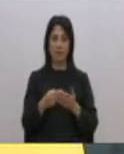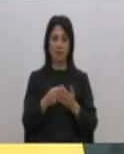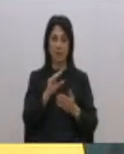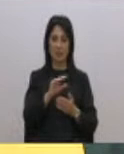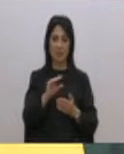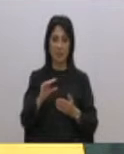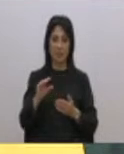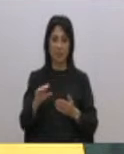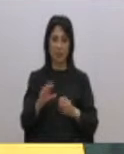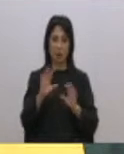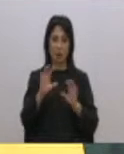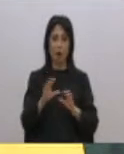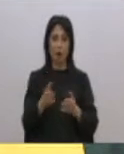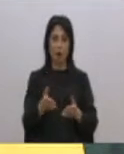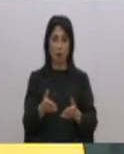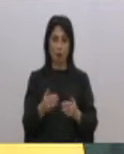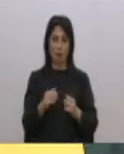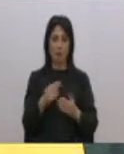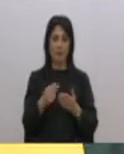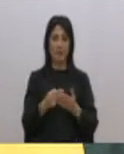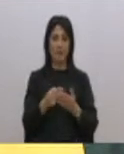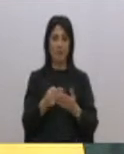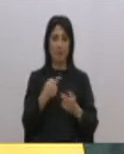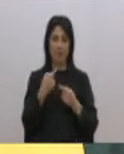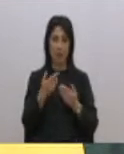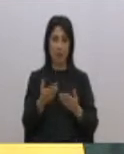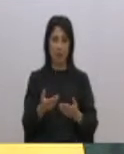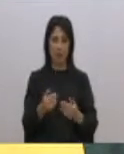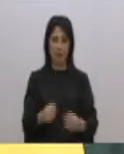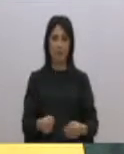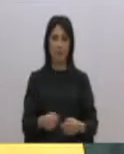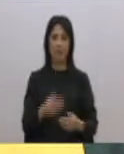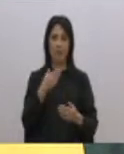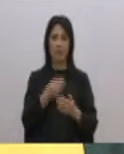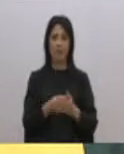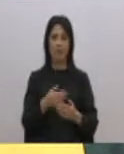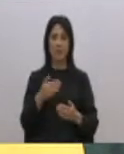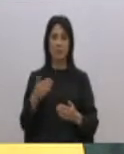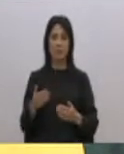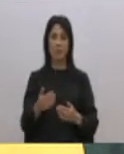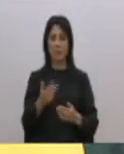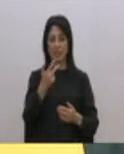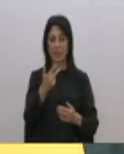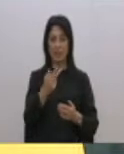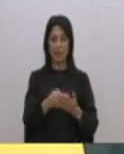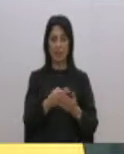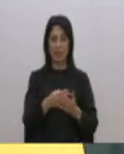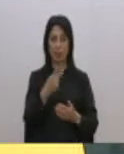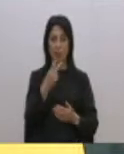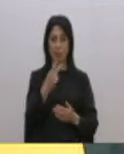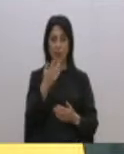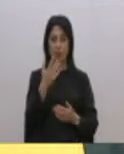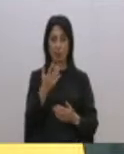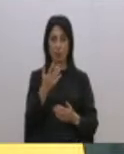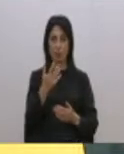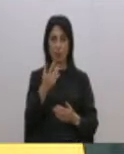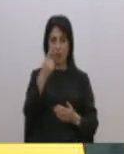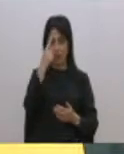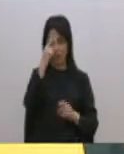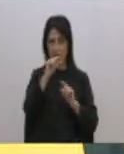ვინაიდან ამ შემთხვევაში კოდექსთან გვაქვს საქმე, წიგნებზე არის ლაპარაკი. თავის მხრივ ეს სამი წიგნი 25